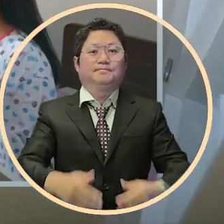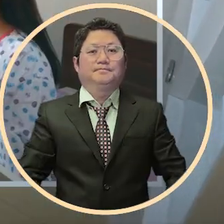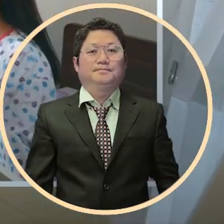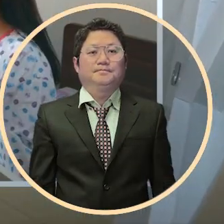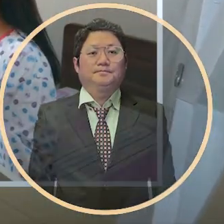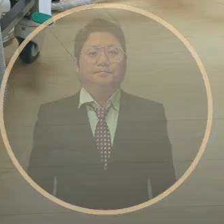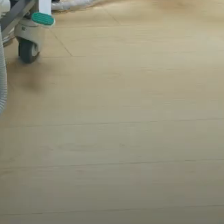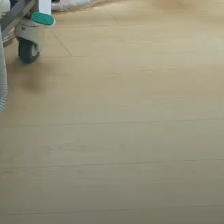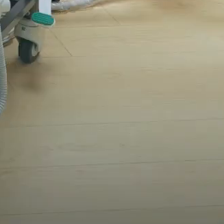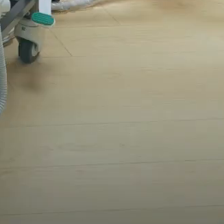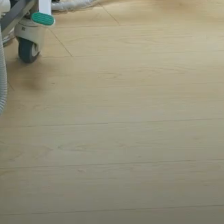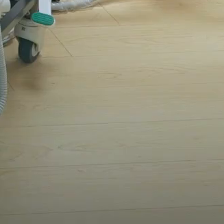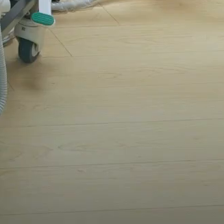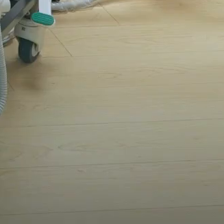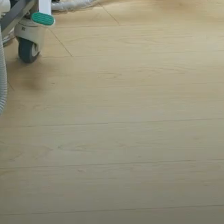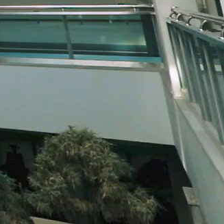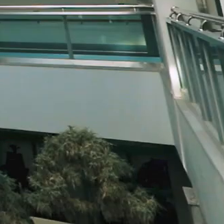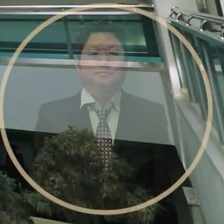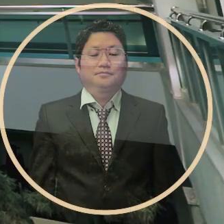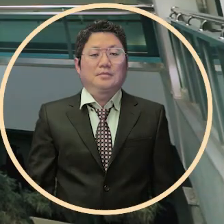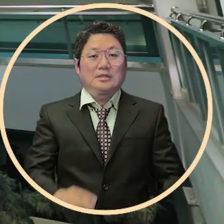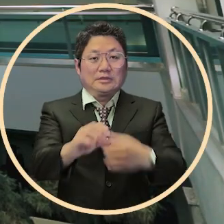수행하고 있습니다.